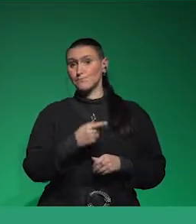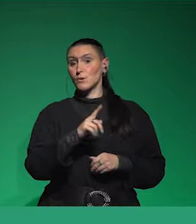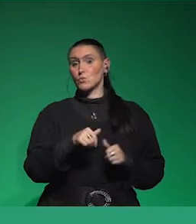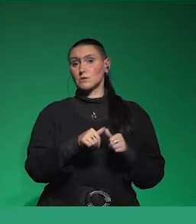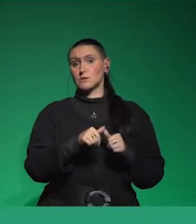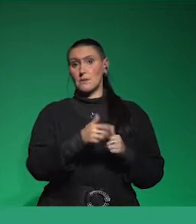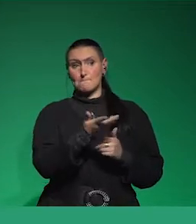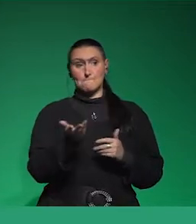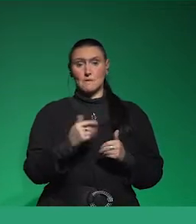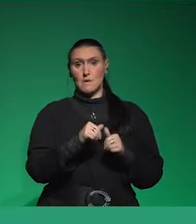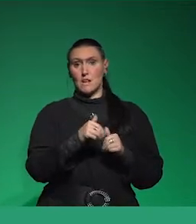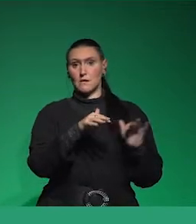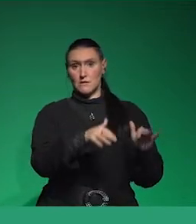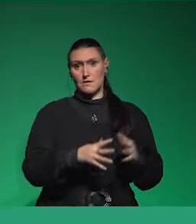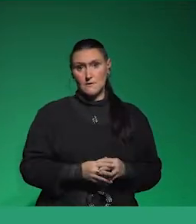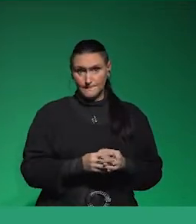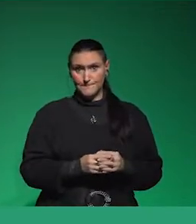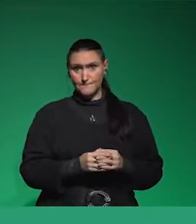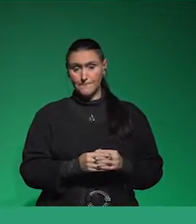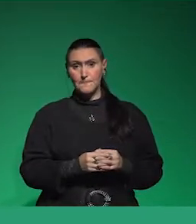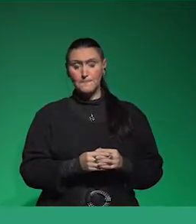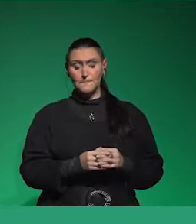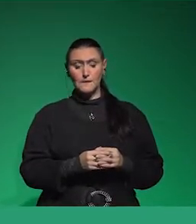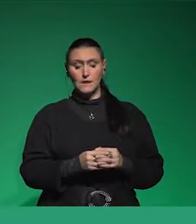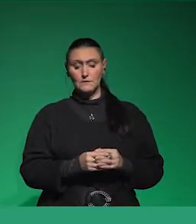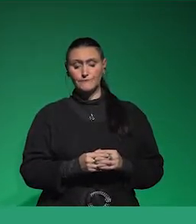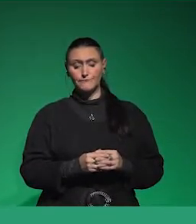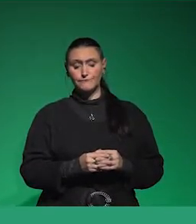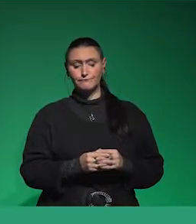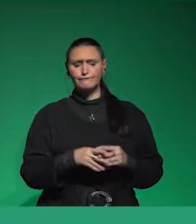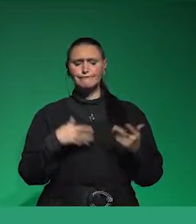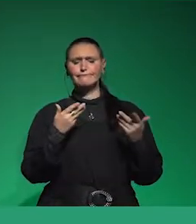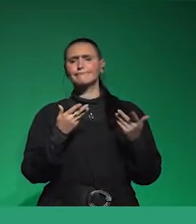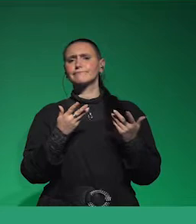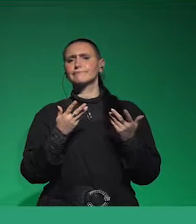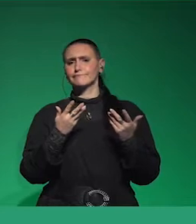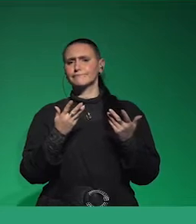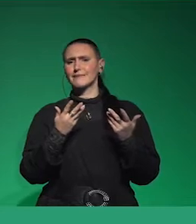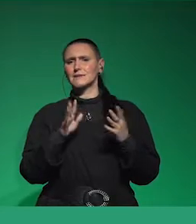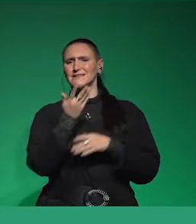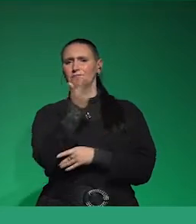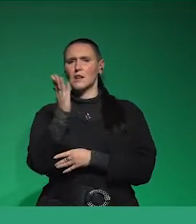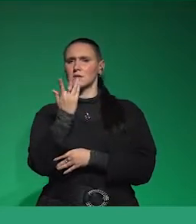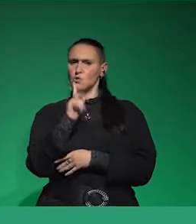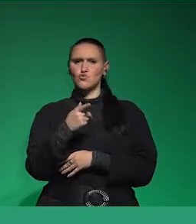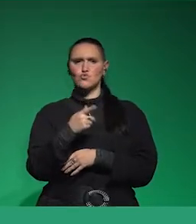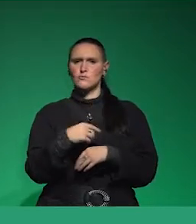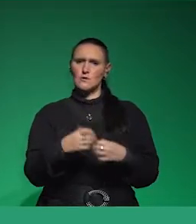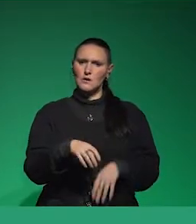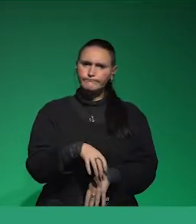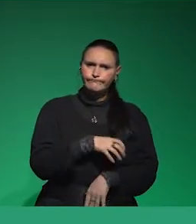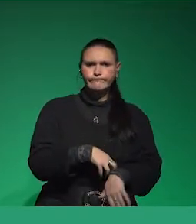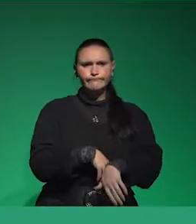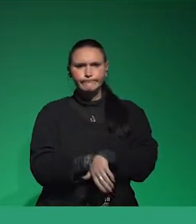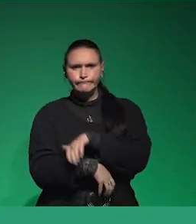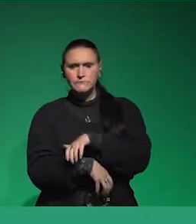Unsere Entwicklungsziele in Bezug auf den Wald, damit wir ihn tauglich machen für die Herausforderungen der